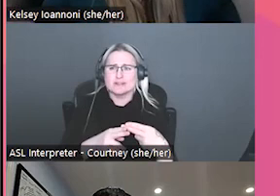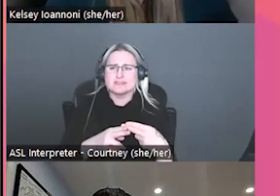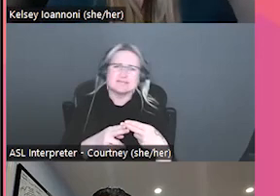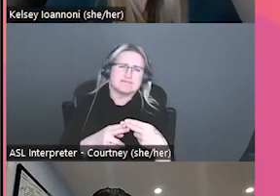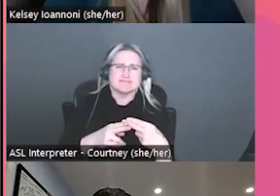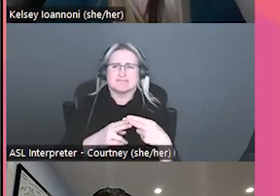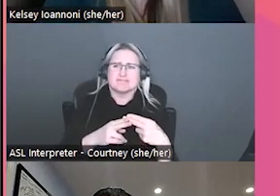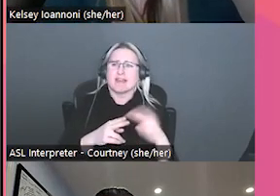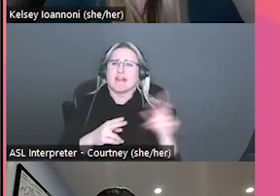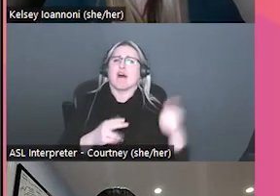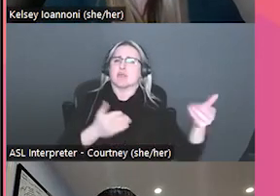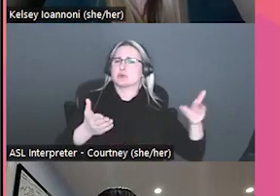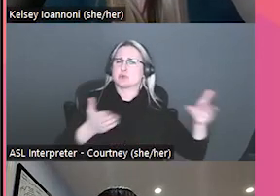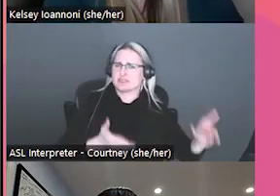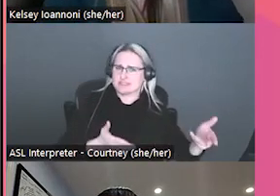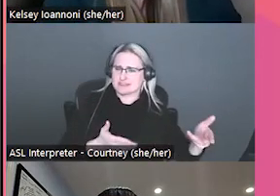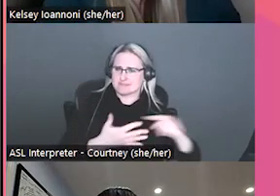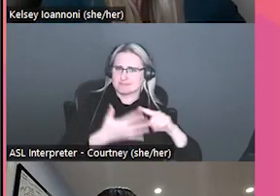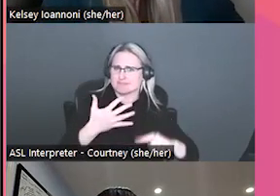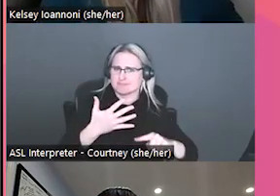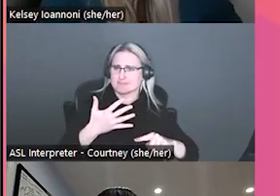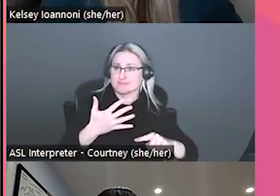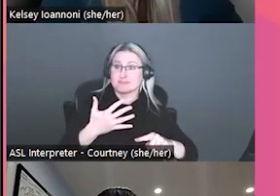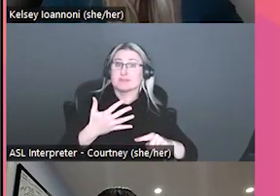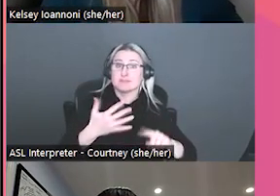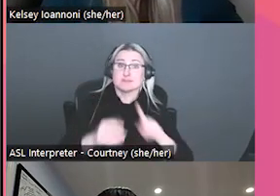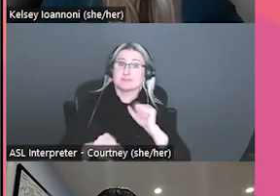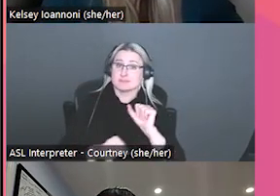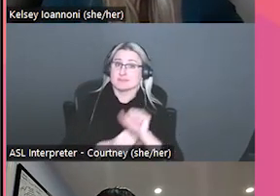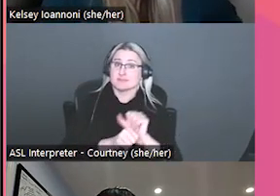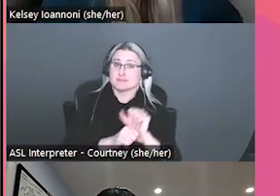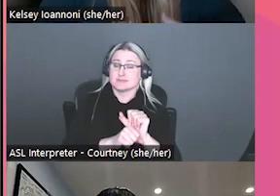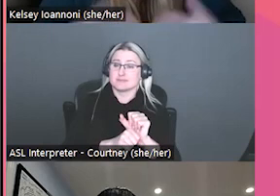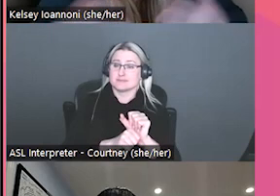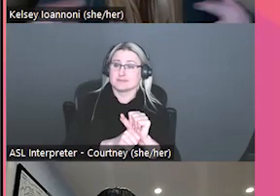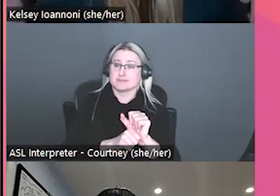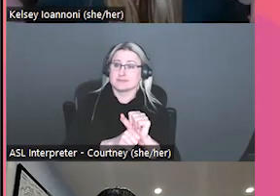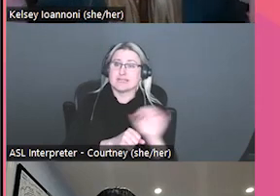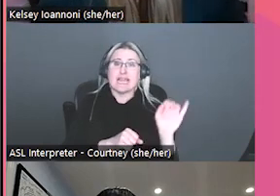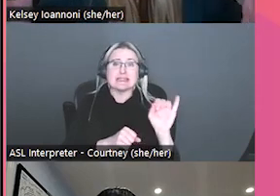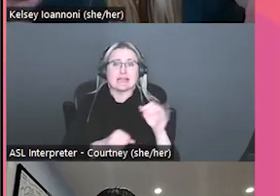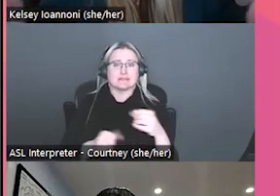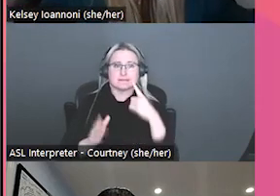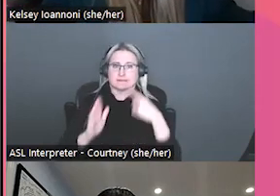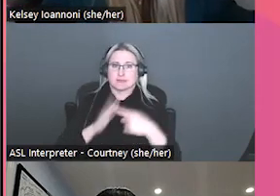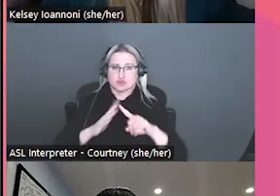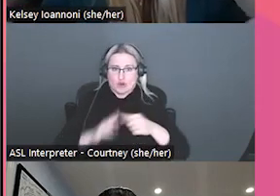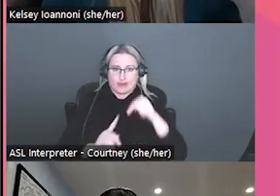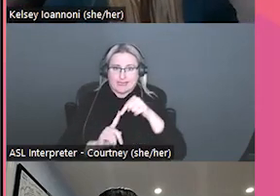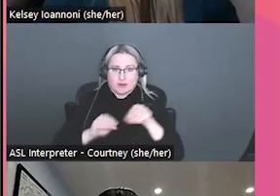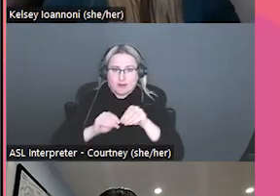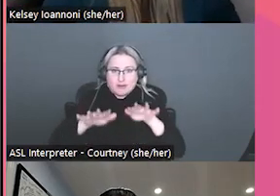santé vivent, sont assujettis à ce genre de situation. Et